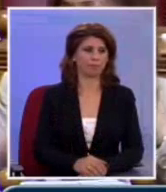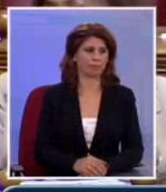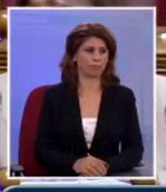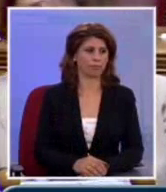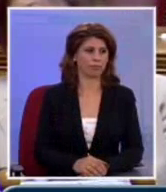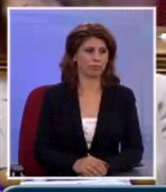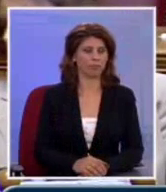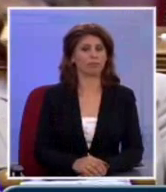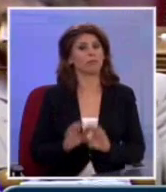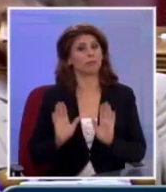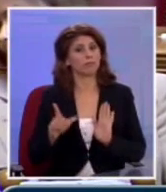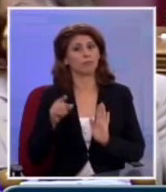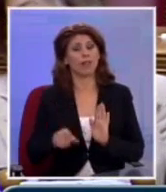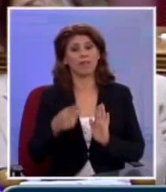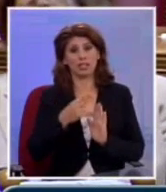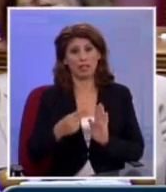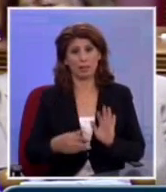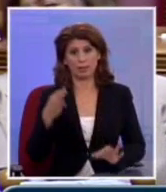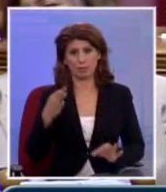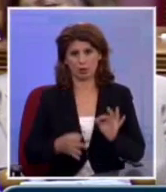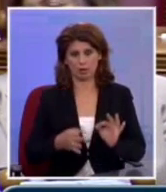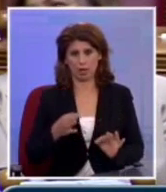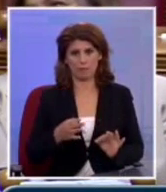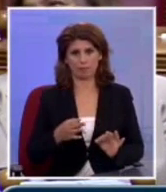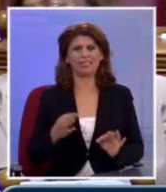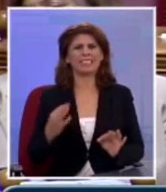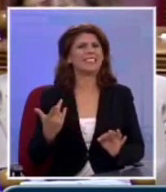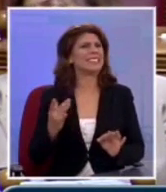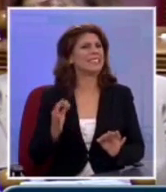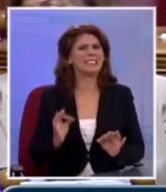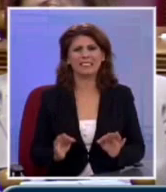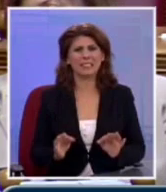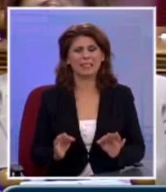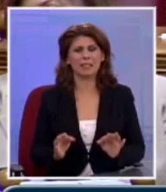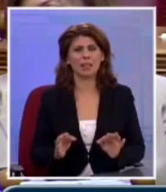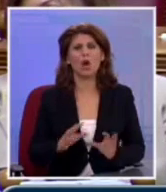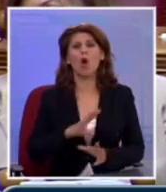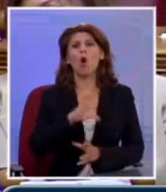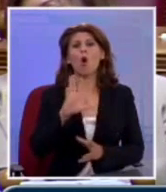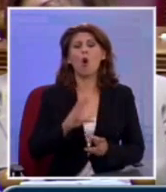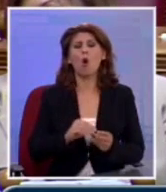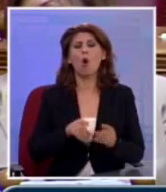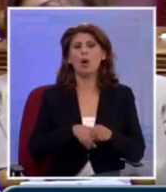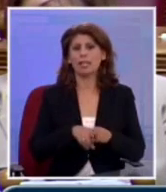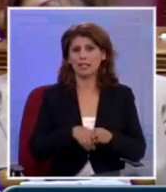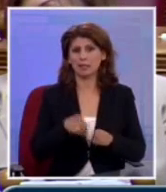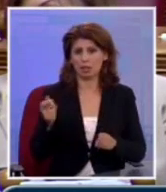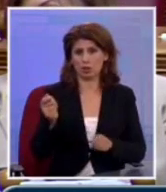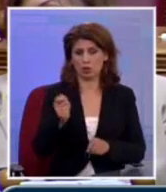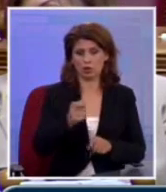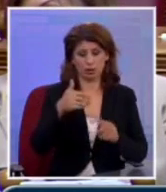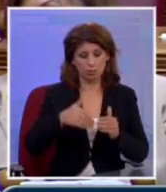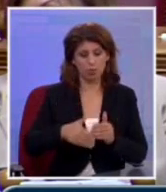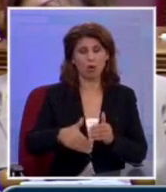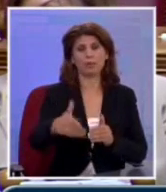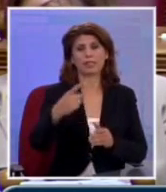Όμως, αυτά τα θέματα που κουβεντιάζουμε, τι είναι? Όλα τα σχετικά με το χρέος, τις προοπτικές